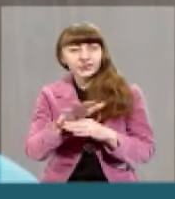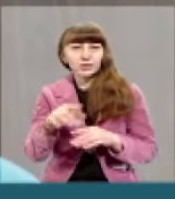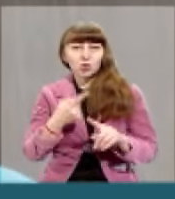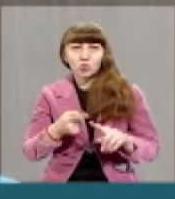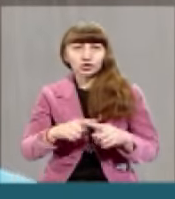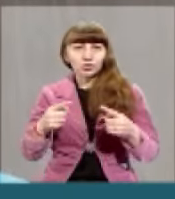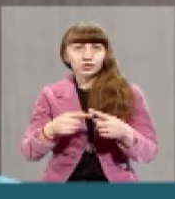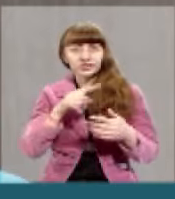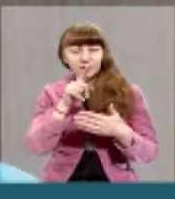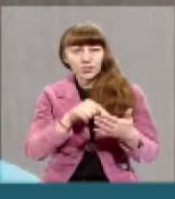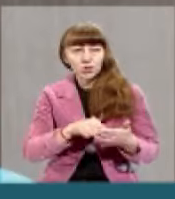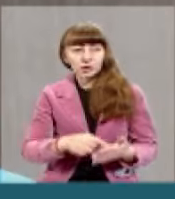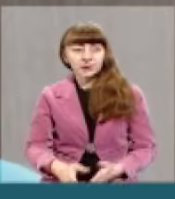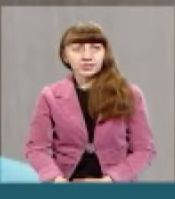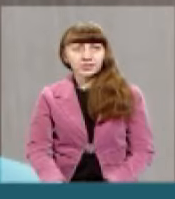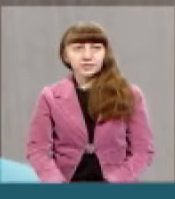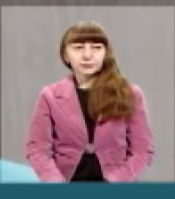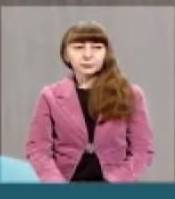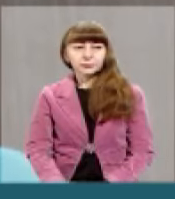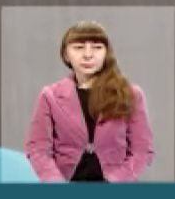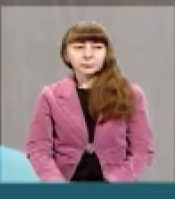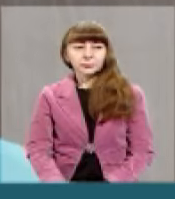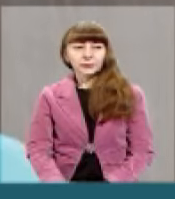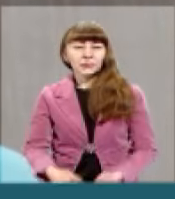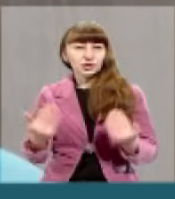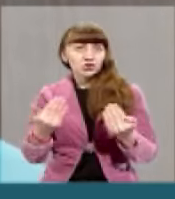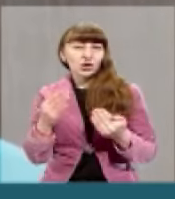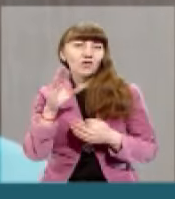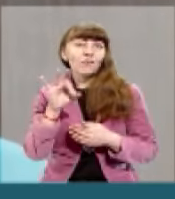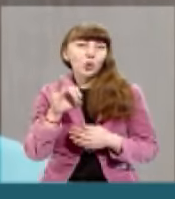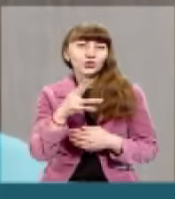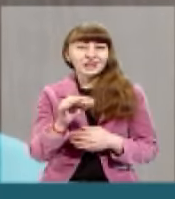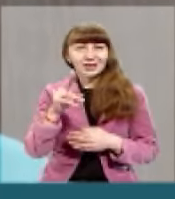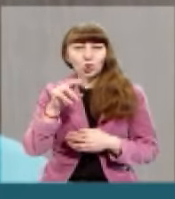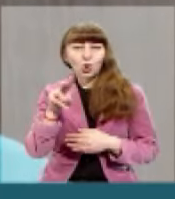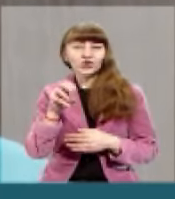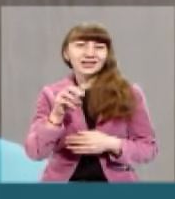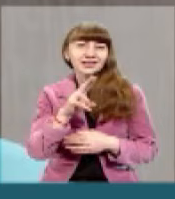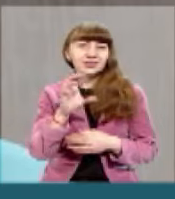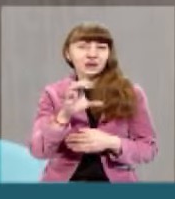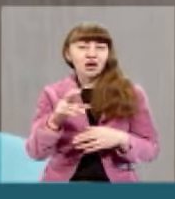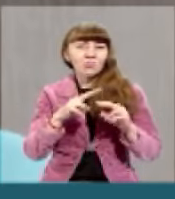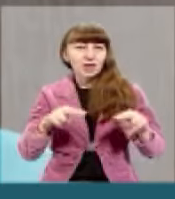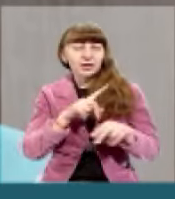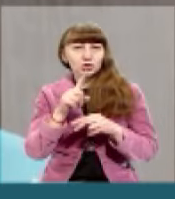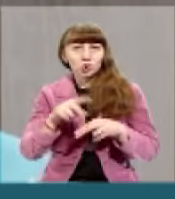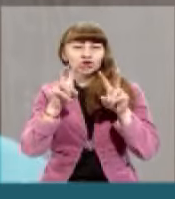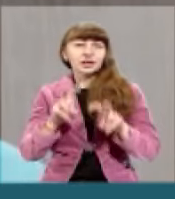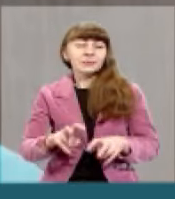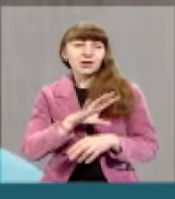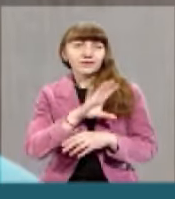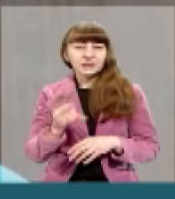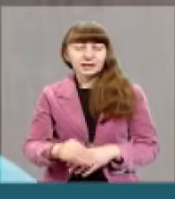стоят очень остро. По этой причине водный кодекс, заходящий сейчас в парламент, это очень острый, очень важный момент, который мы все,